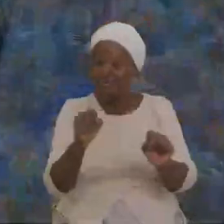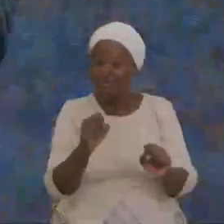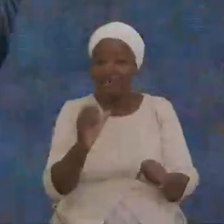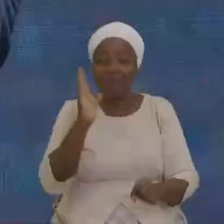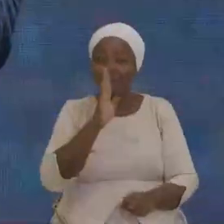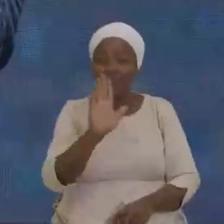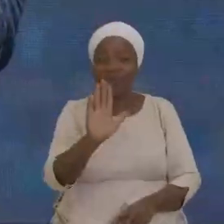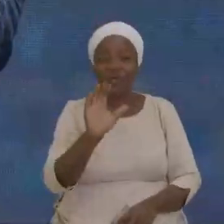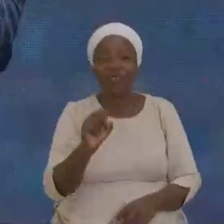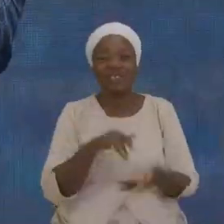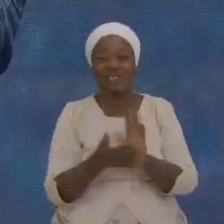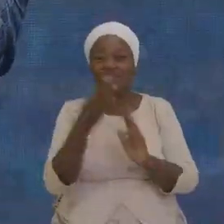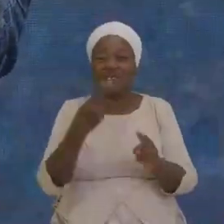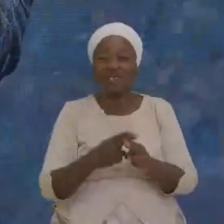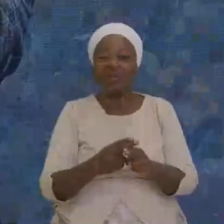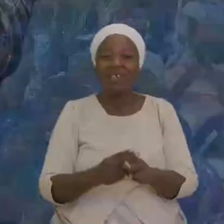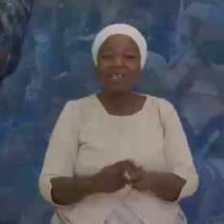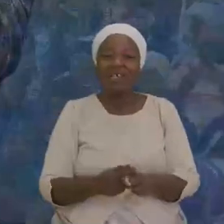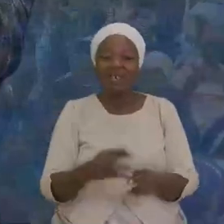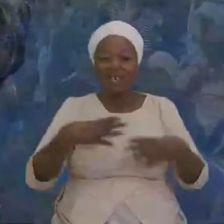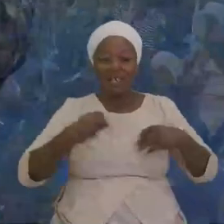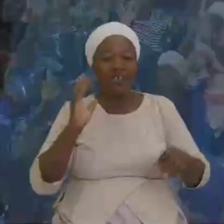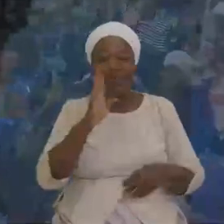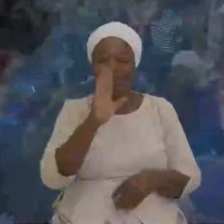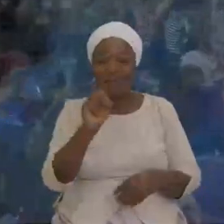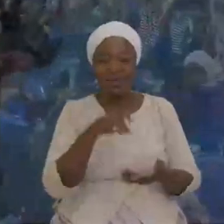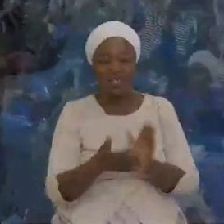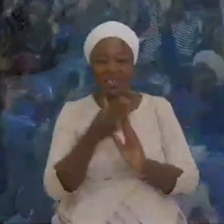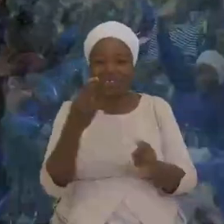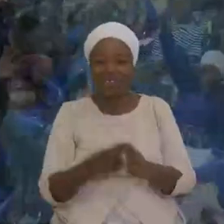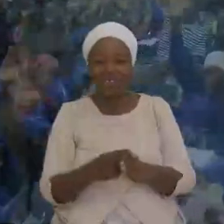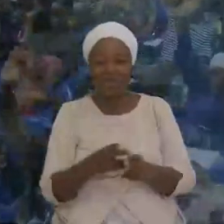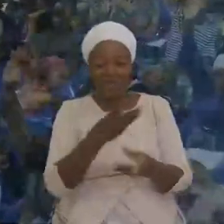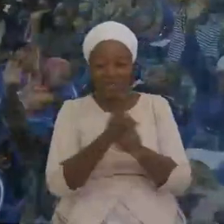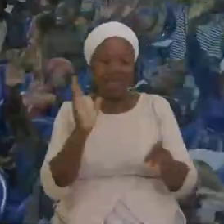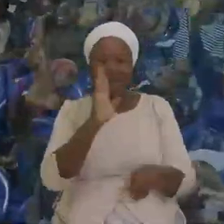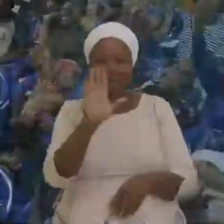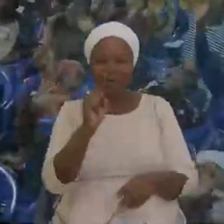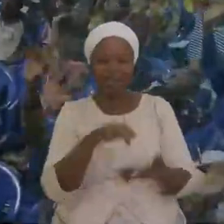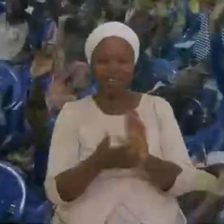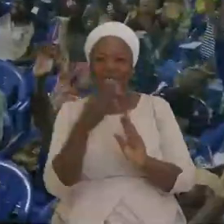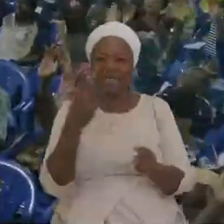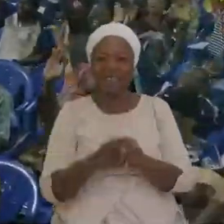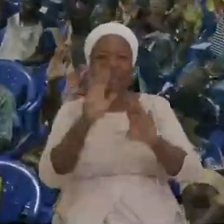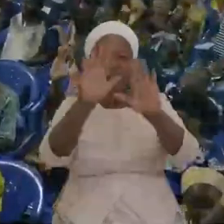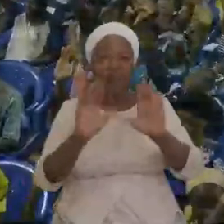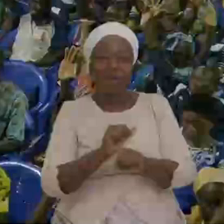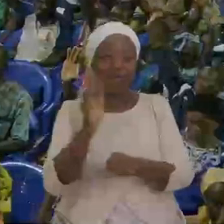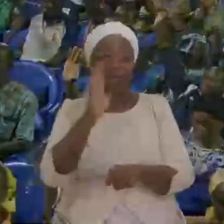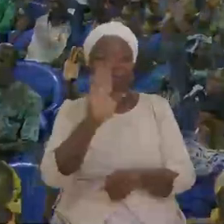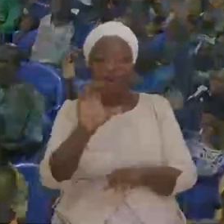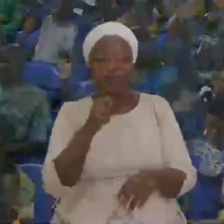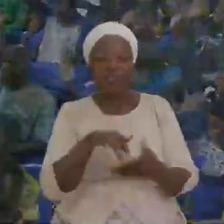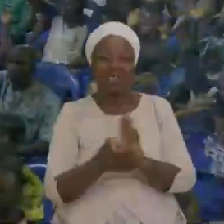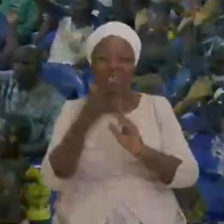salut sera pour toi. La guérison sera pour toi. La délivrance sera pour toi. Les miracles seront pour